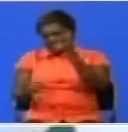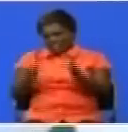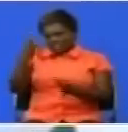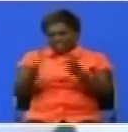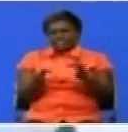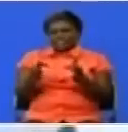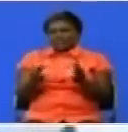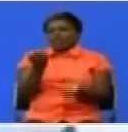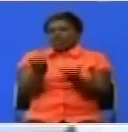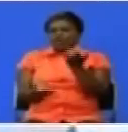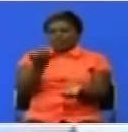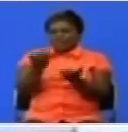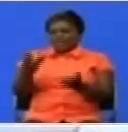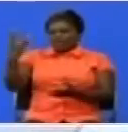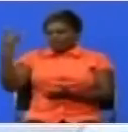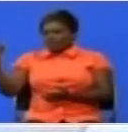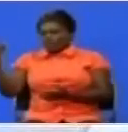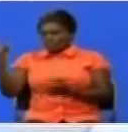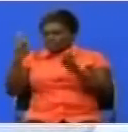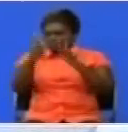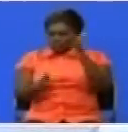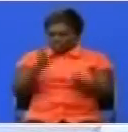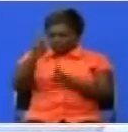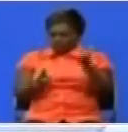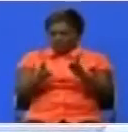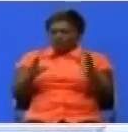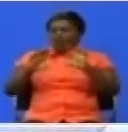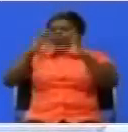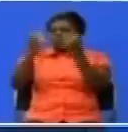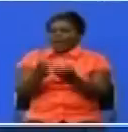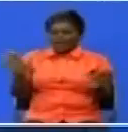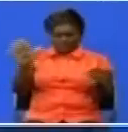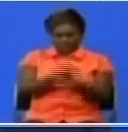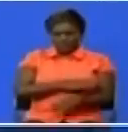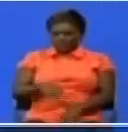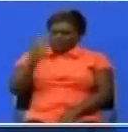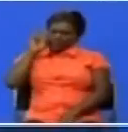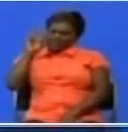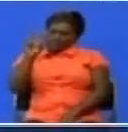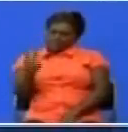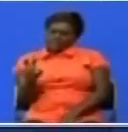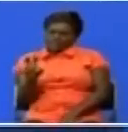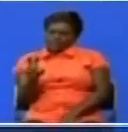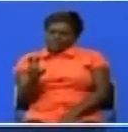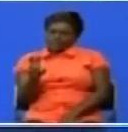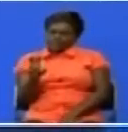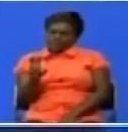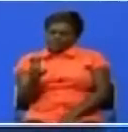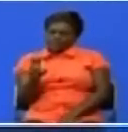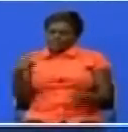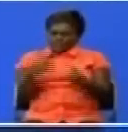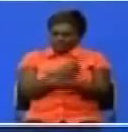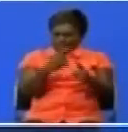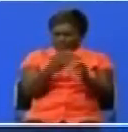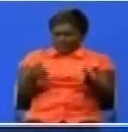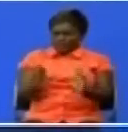wastani ikilinganishwa na 44 wastani ya jumla ya ulimwengu mzima. If you look at it from an East African perspective, then